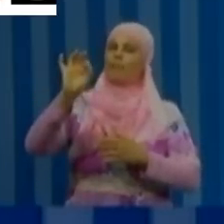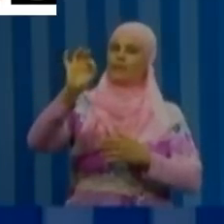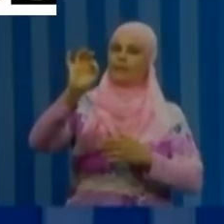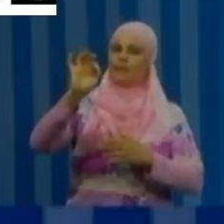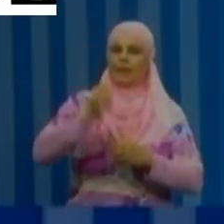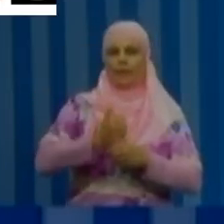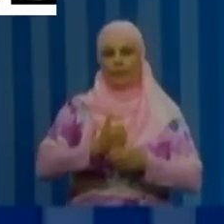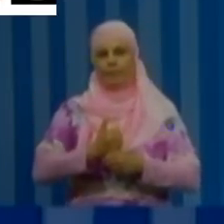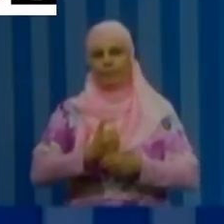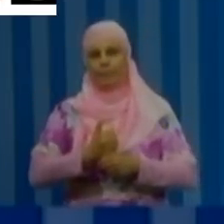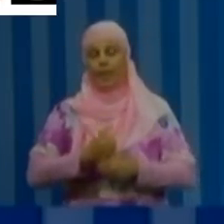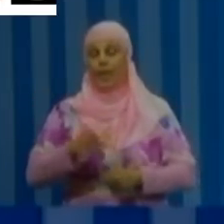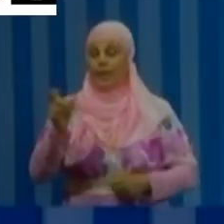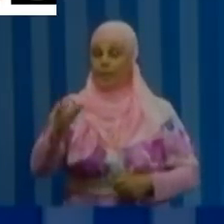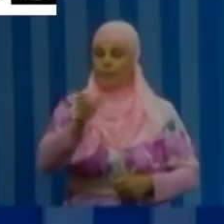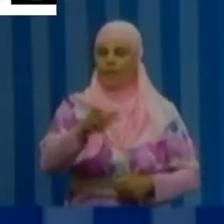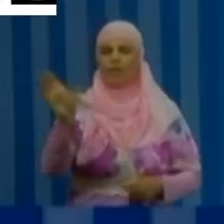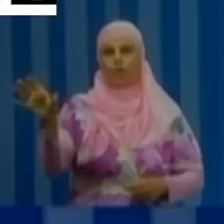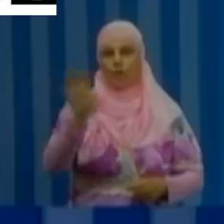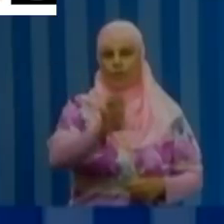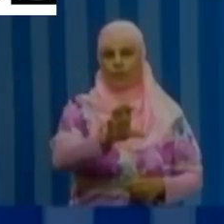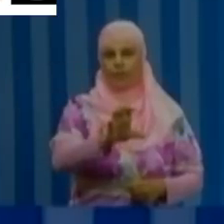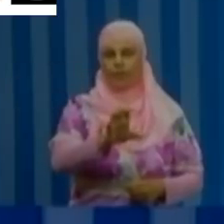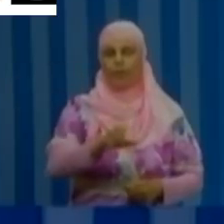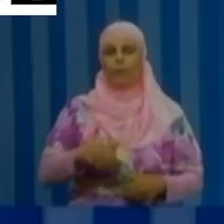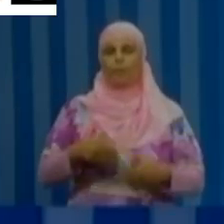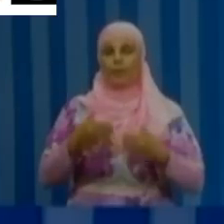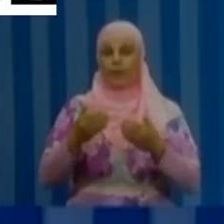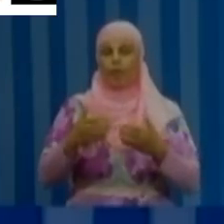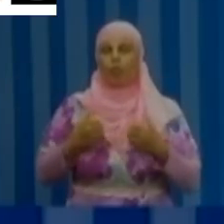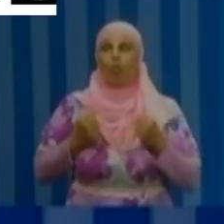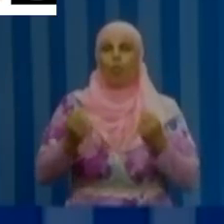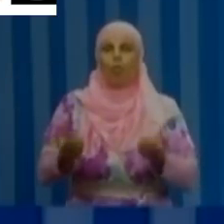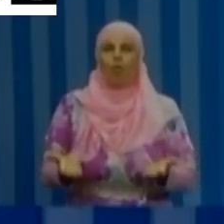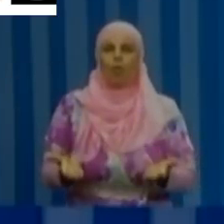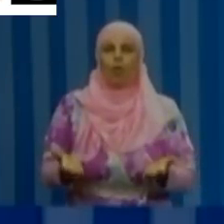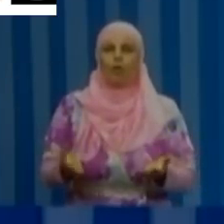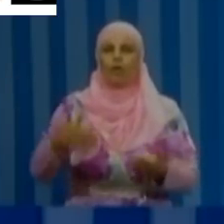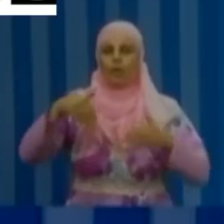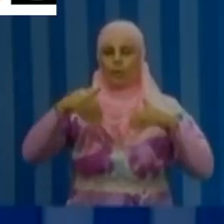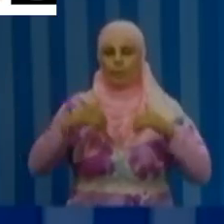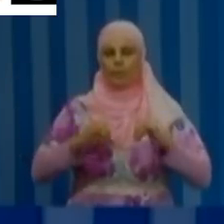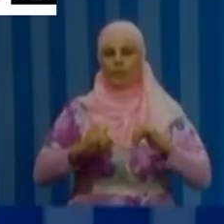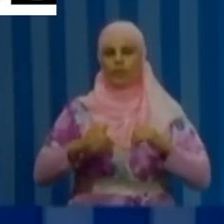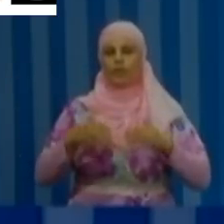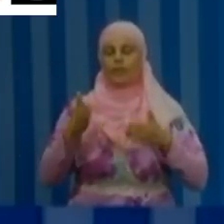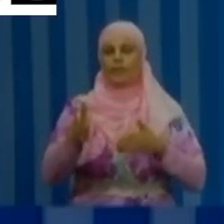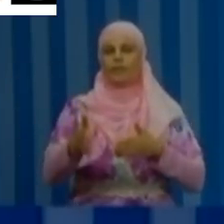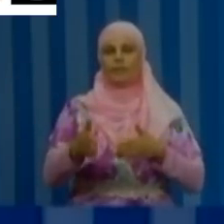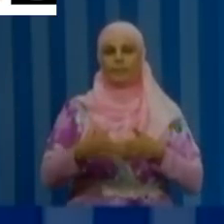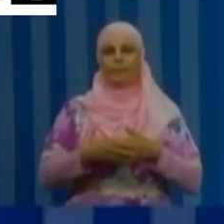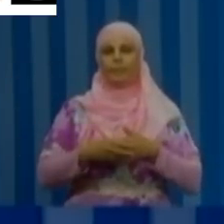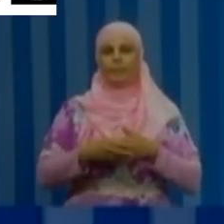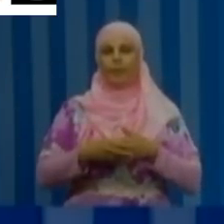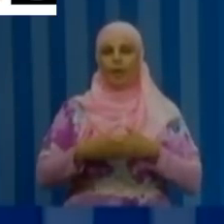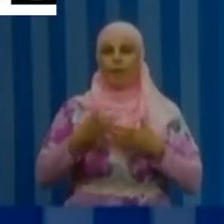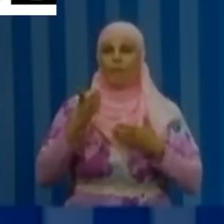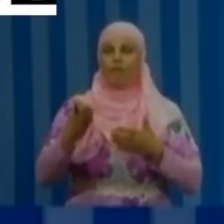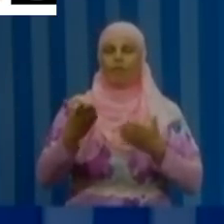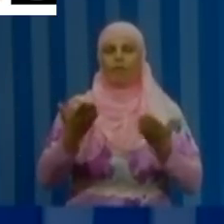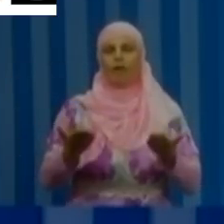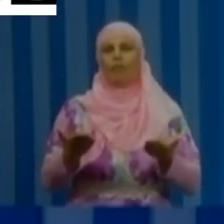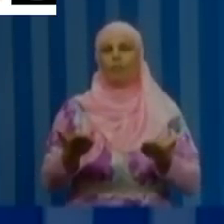سنه كابناء ل الجهه ومن خلال طموحنا في التواجد في المجلس التاسيسي وبفضل